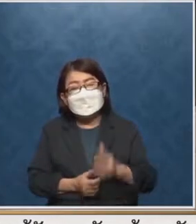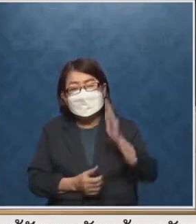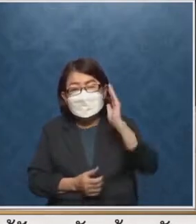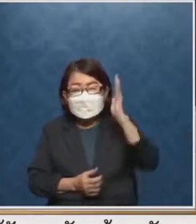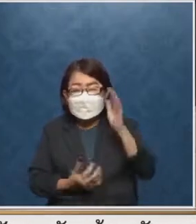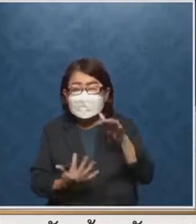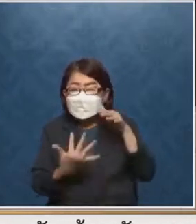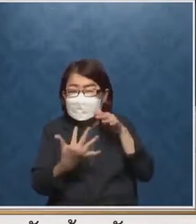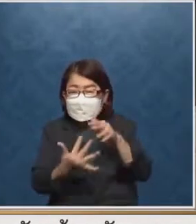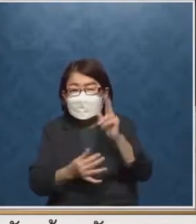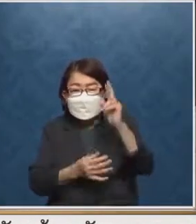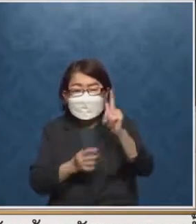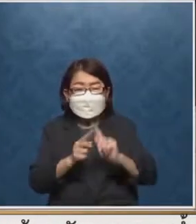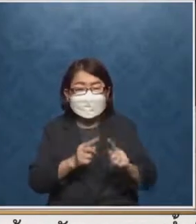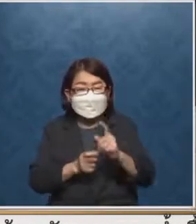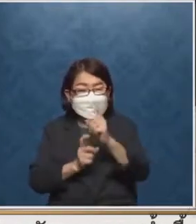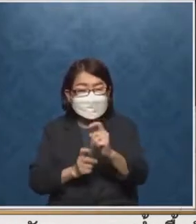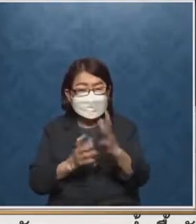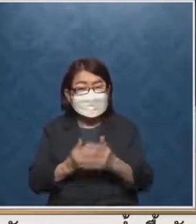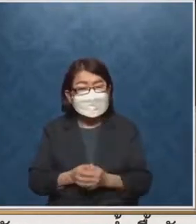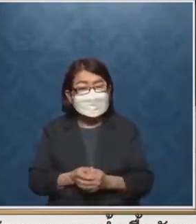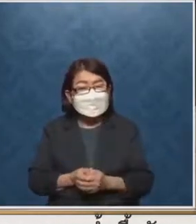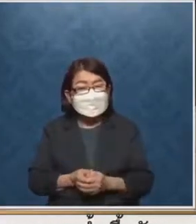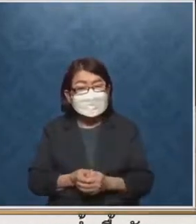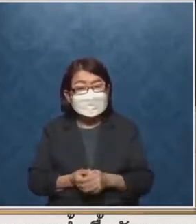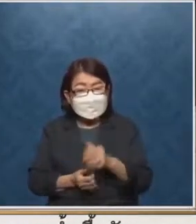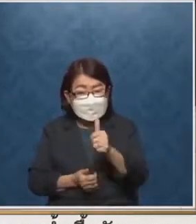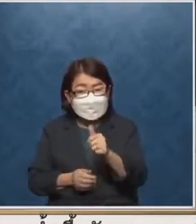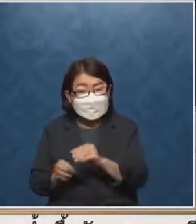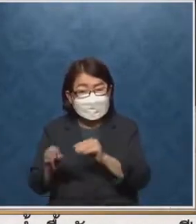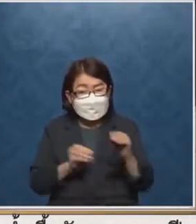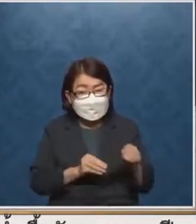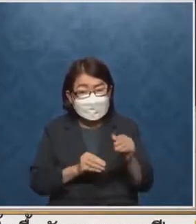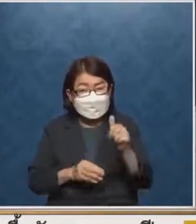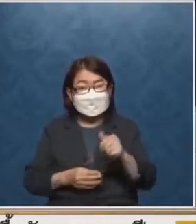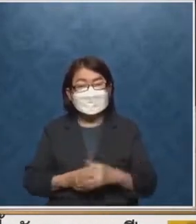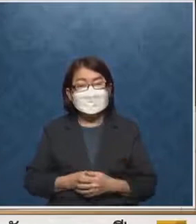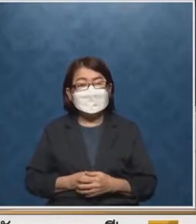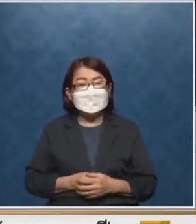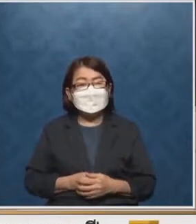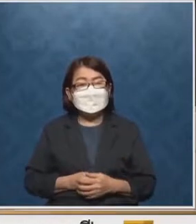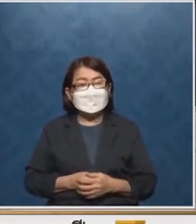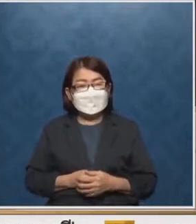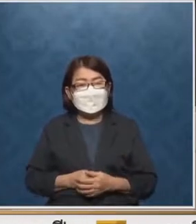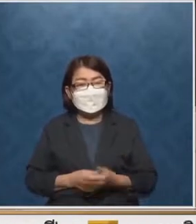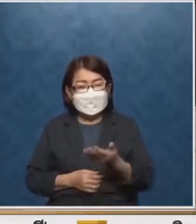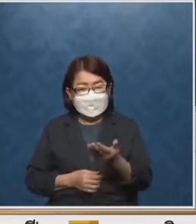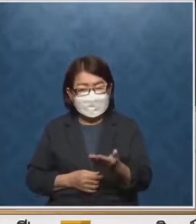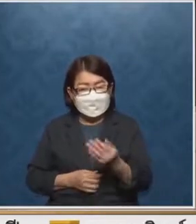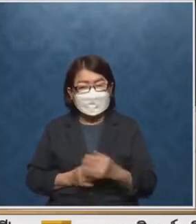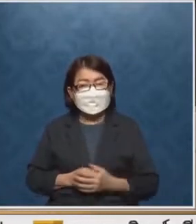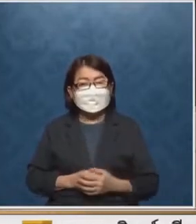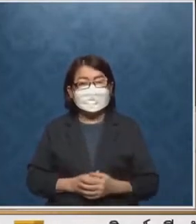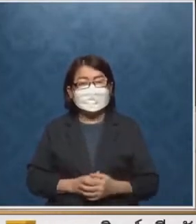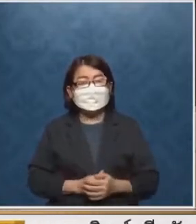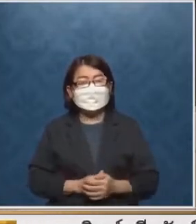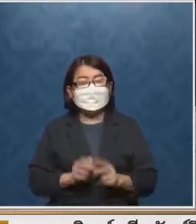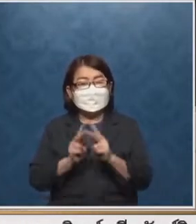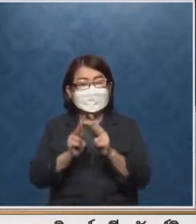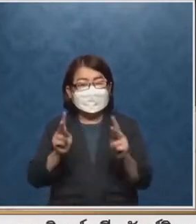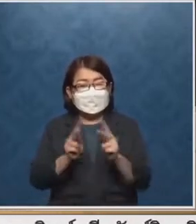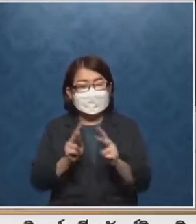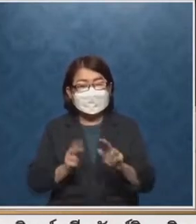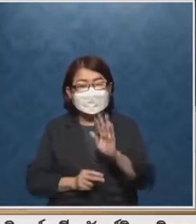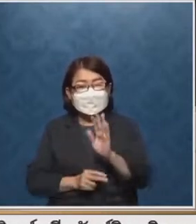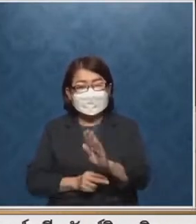ไม่ขัดข้องขออนุญาตเลื่อนมานะครับกับผมก็ขอเชิญกรรมการ